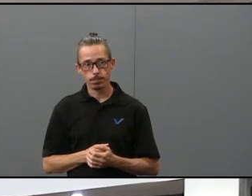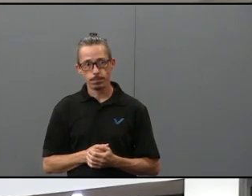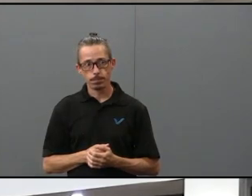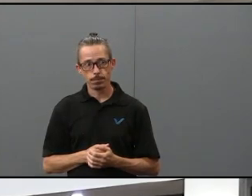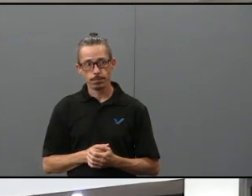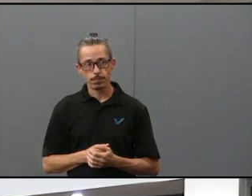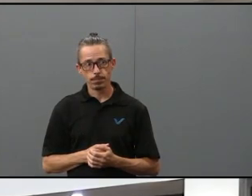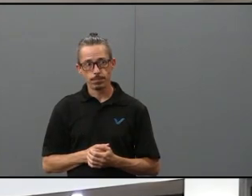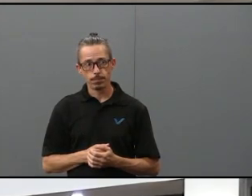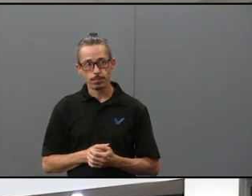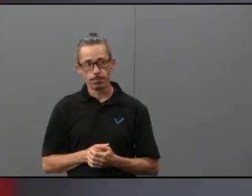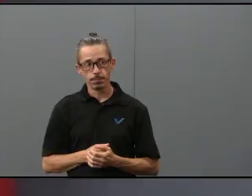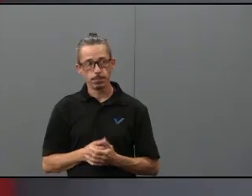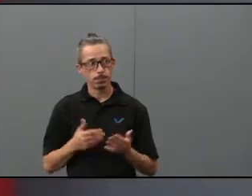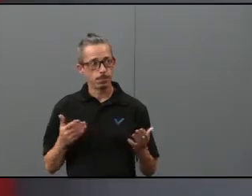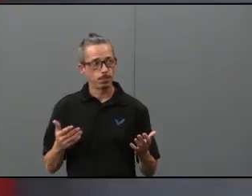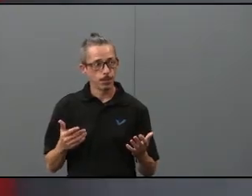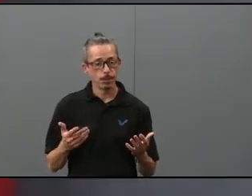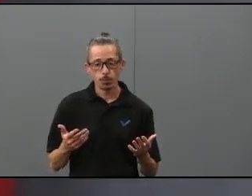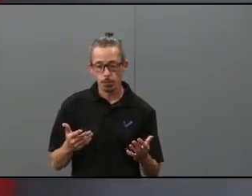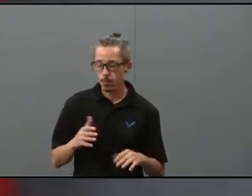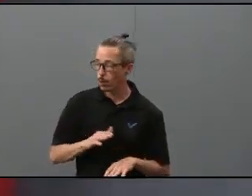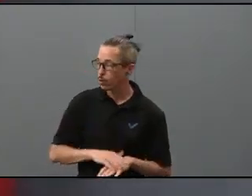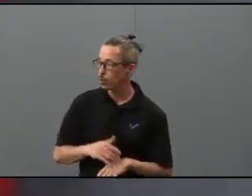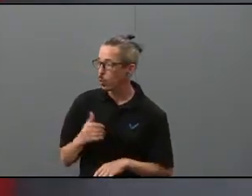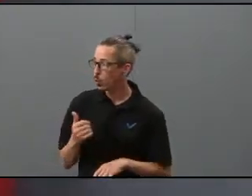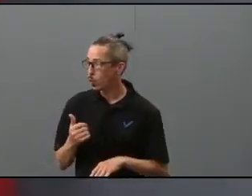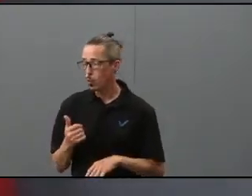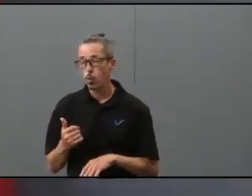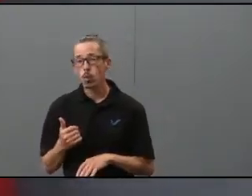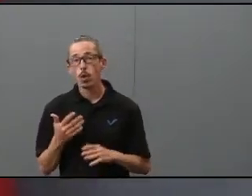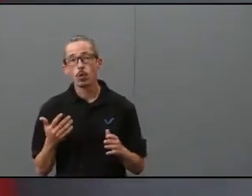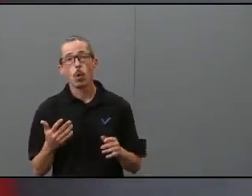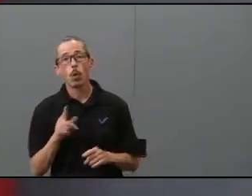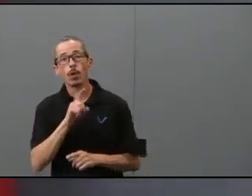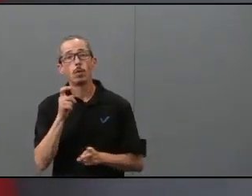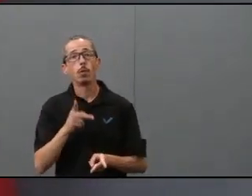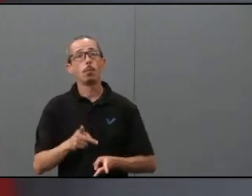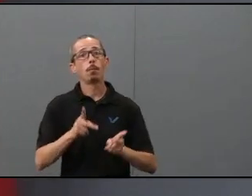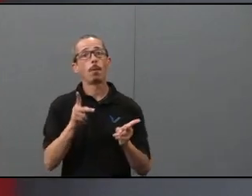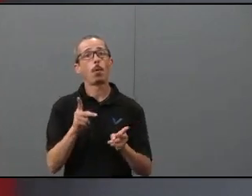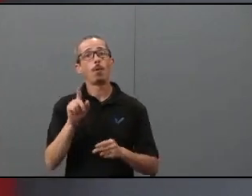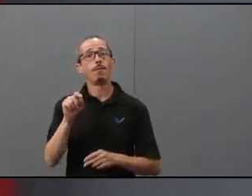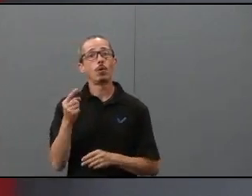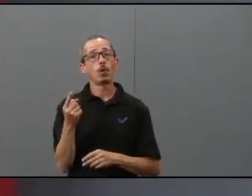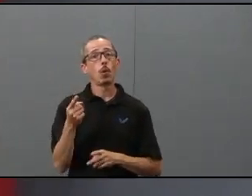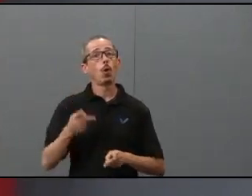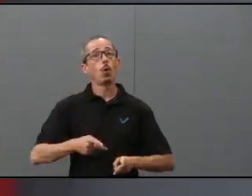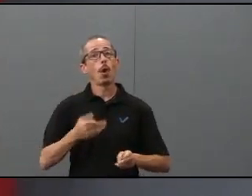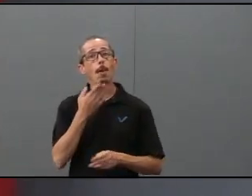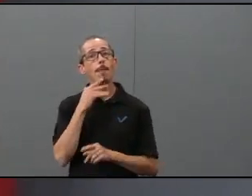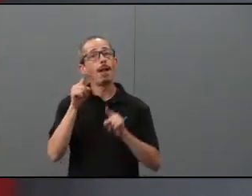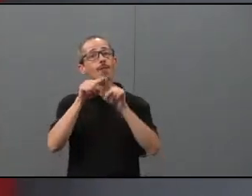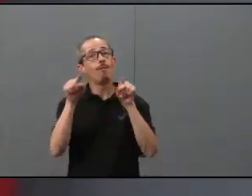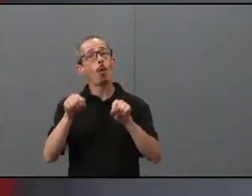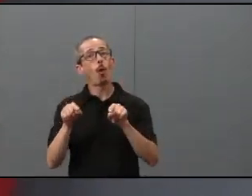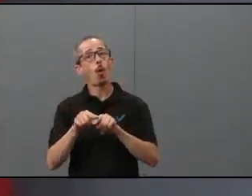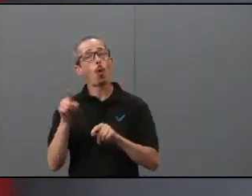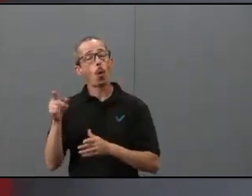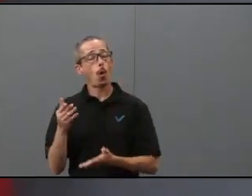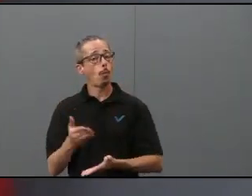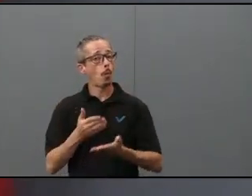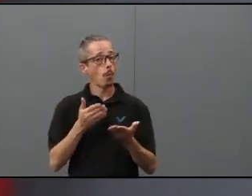6.1.3 très bien il s'agit ici d'une dérogation mineure au 21 rue Bellefeuille il sera donc